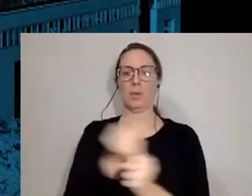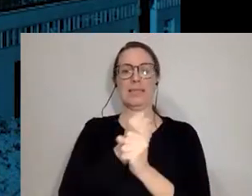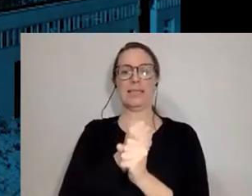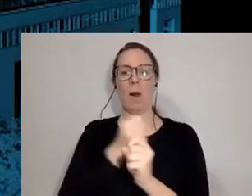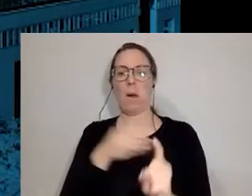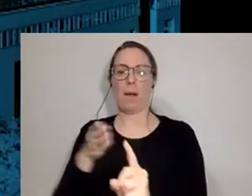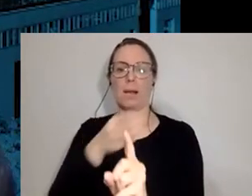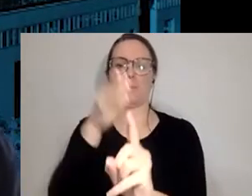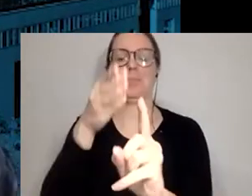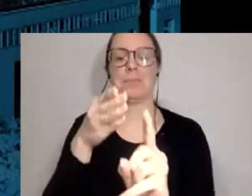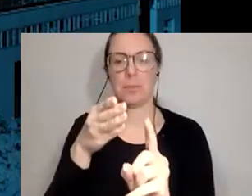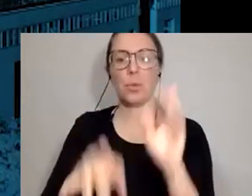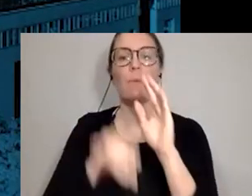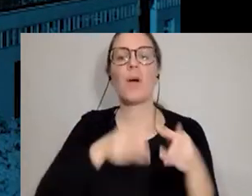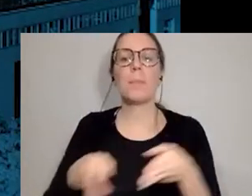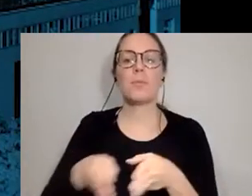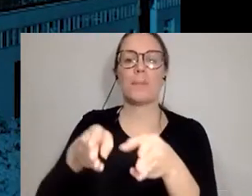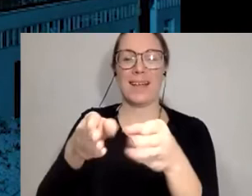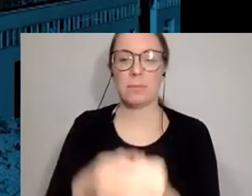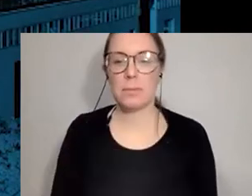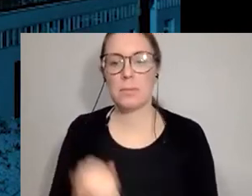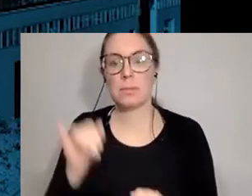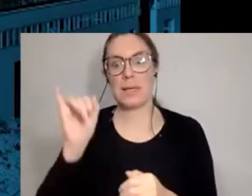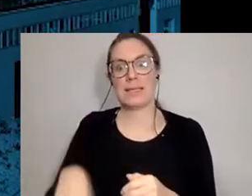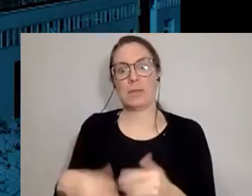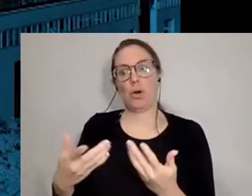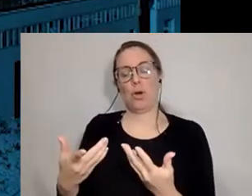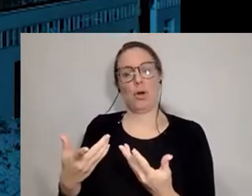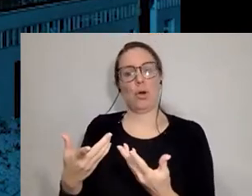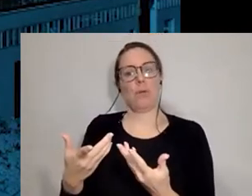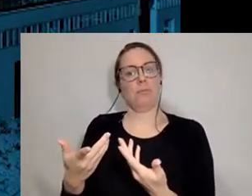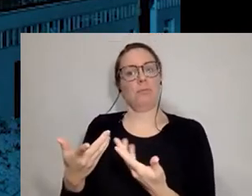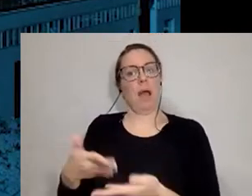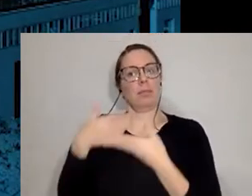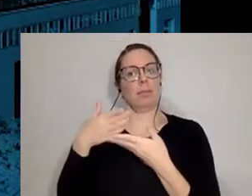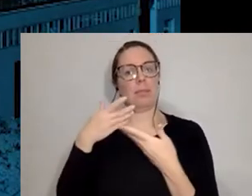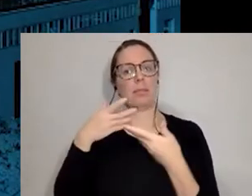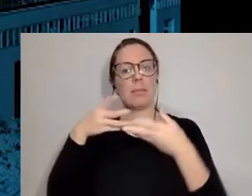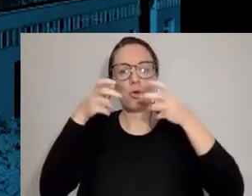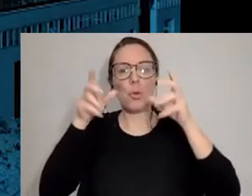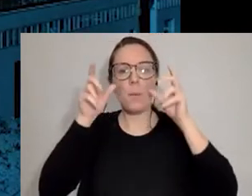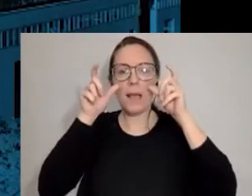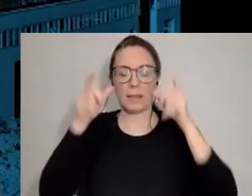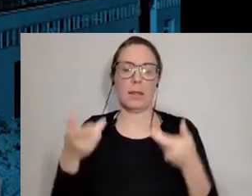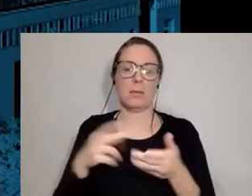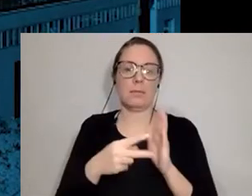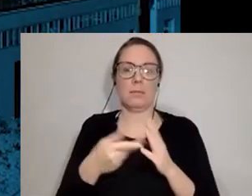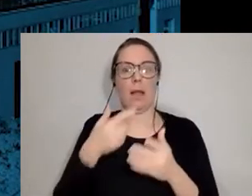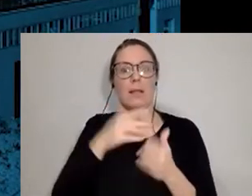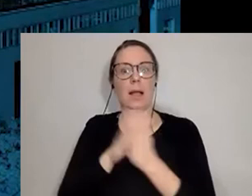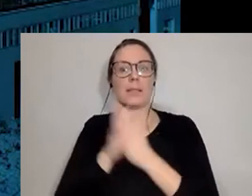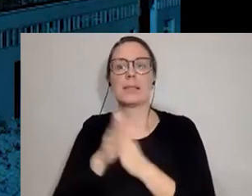Donc, c'est vraiment les apports de l'oculomètre. Et puis, ce qui était intéressant en travaillant avec ses participants et